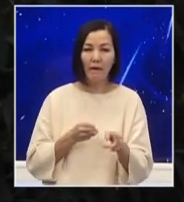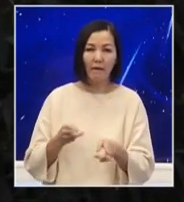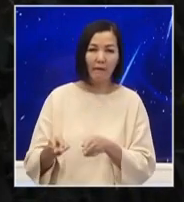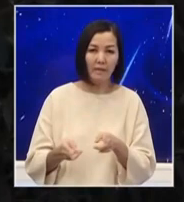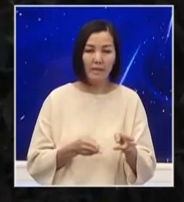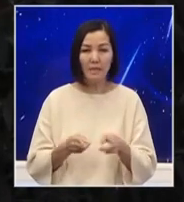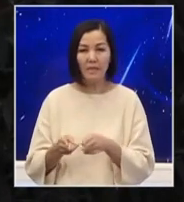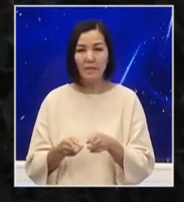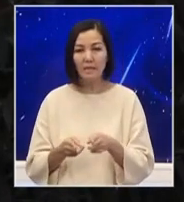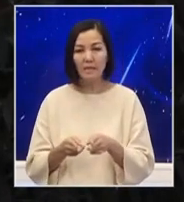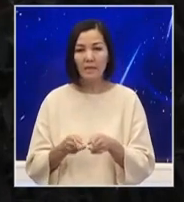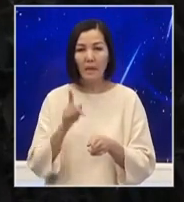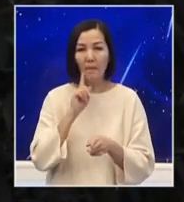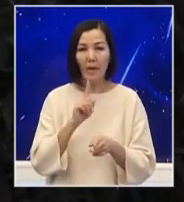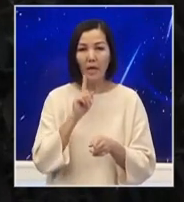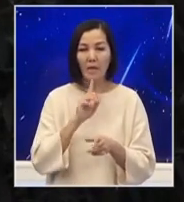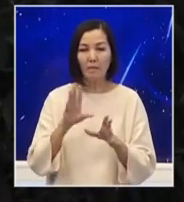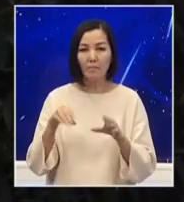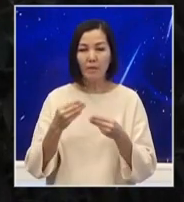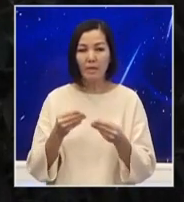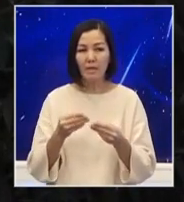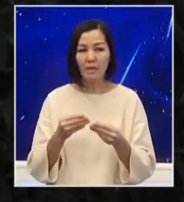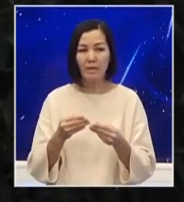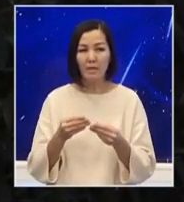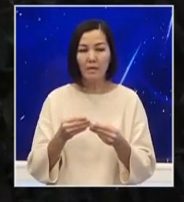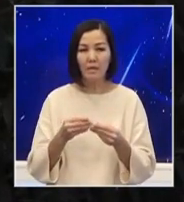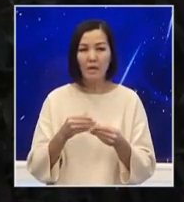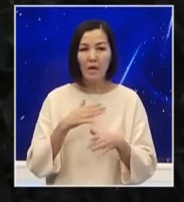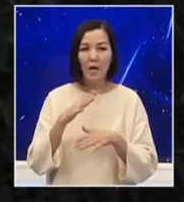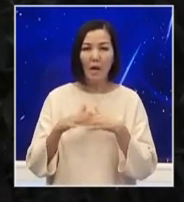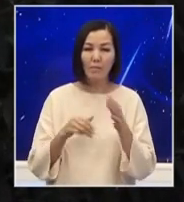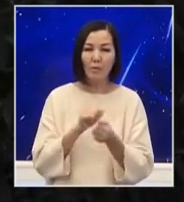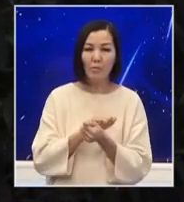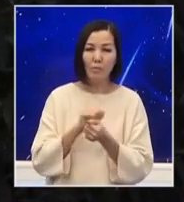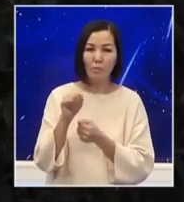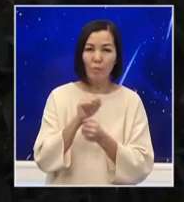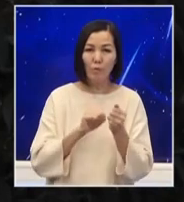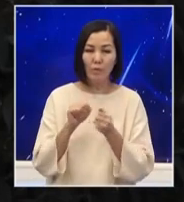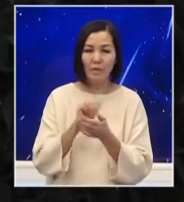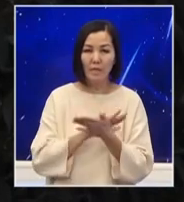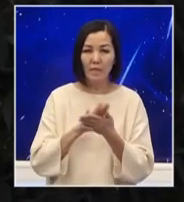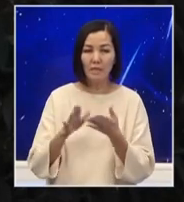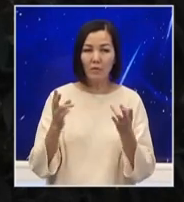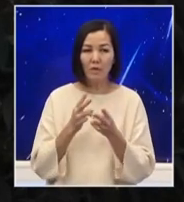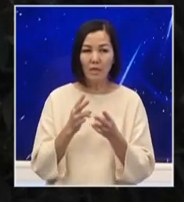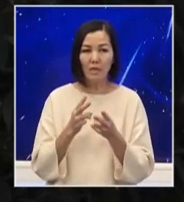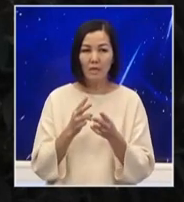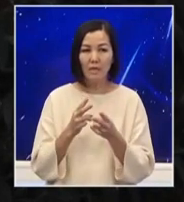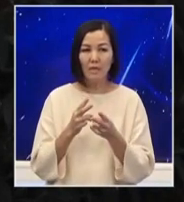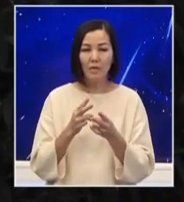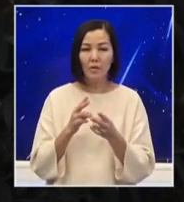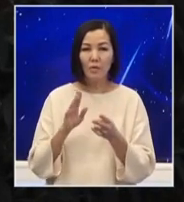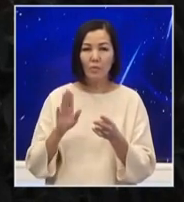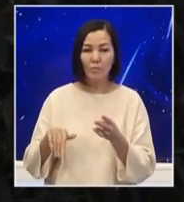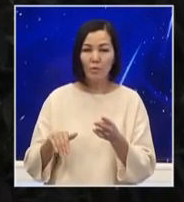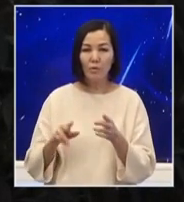конькинің тебетін конькинің прокат берген конькилерді олар обработка жасау керек бір клиенттен кейін. Содан кейін